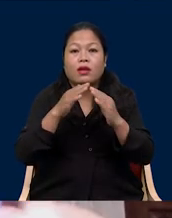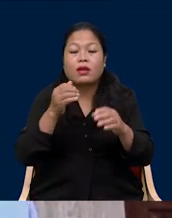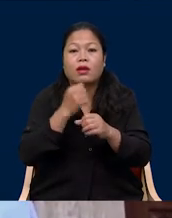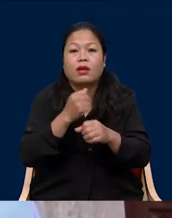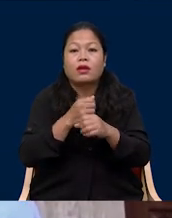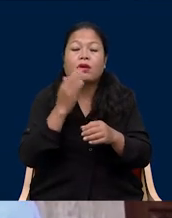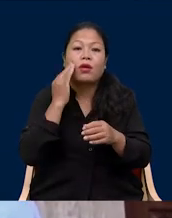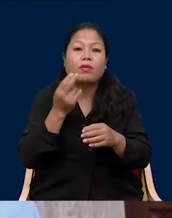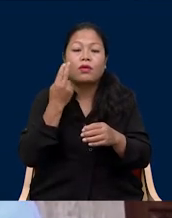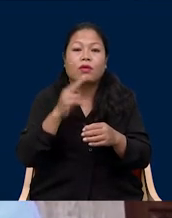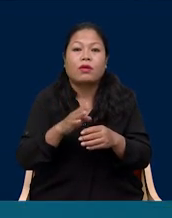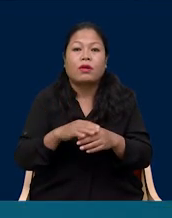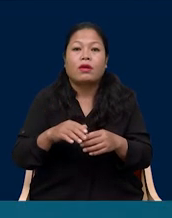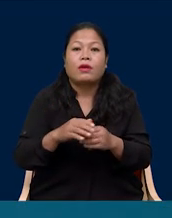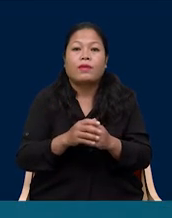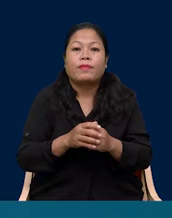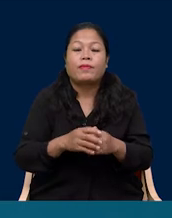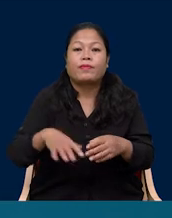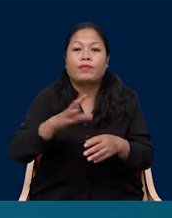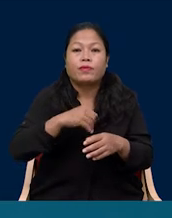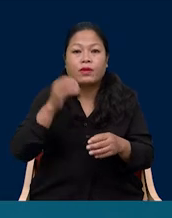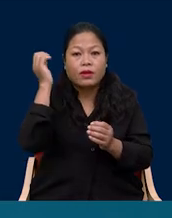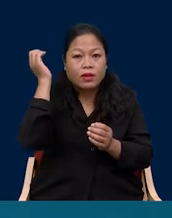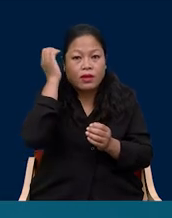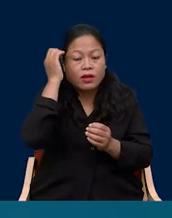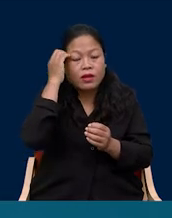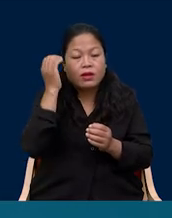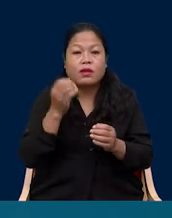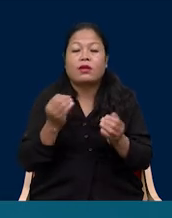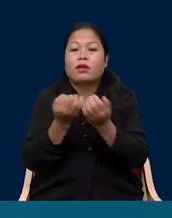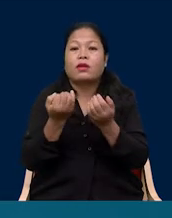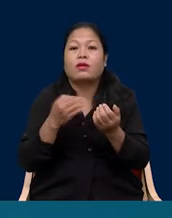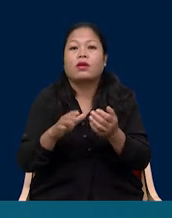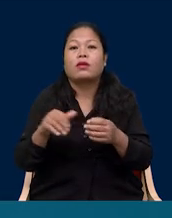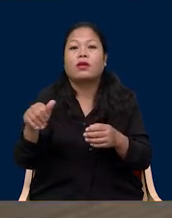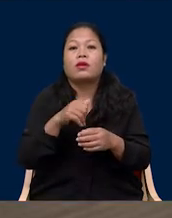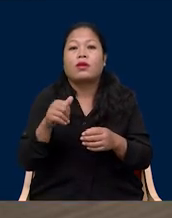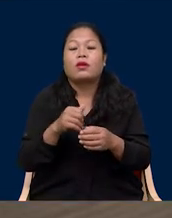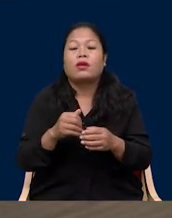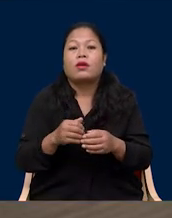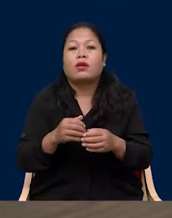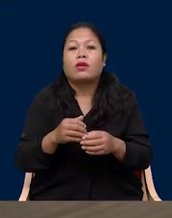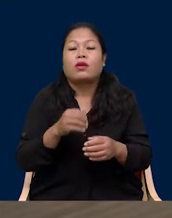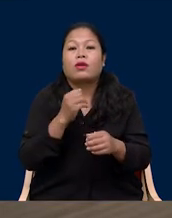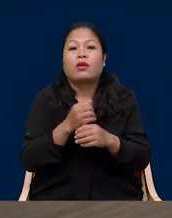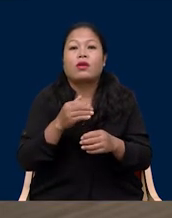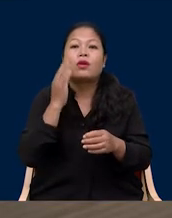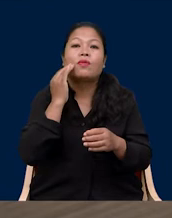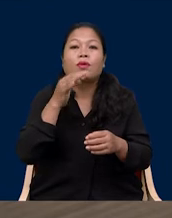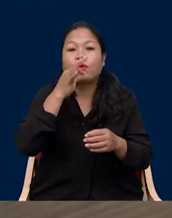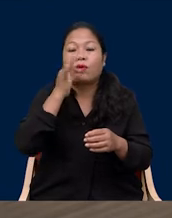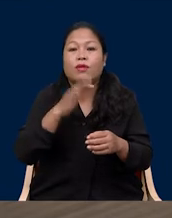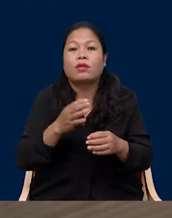एटलिस्ट गृहस्थीको रूपमा पनि महिलाहरू देखिन्छौँ होइन. त्यसले गर्दा हामीले याद गरिरहेको हुँदैनौँ होइन. त्यसले गर्दाखेरि यो प्रोसेसहरूमा